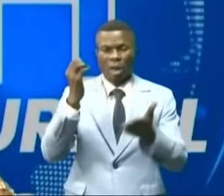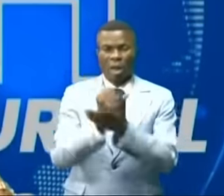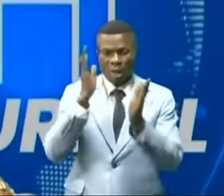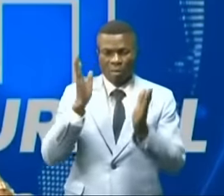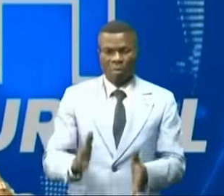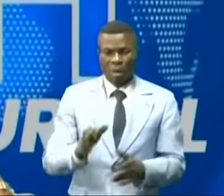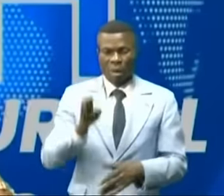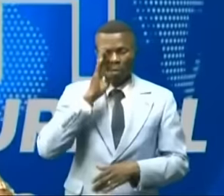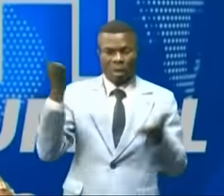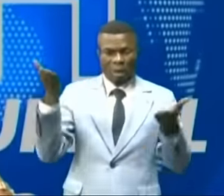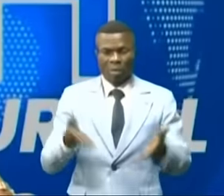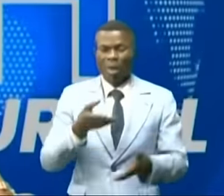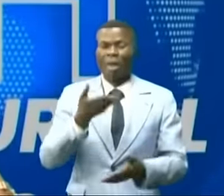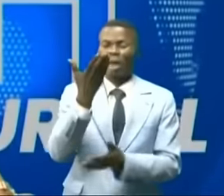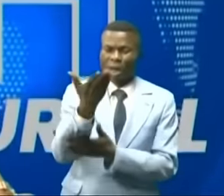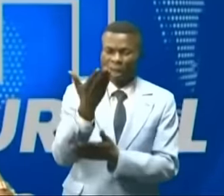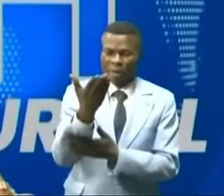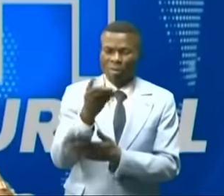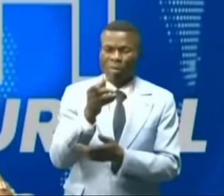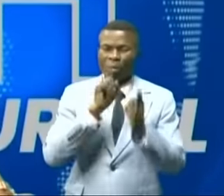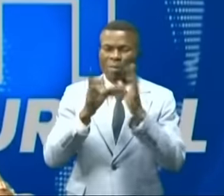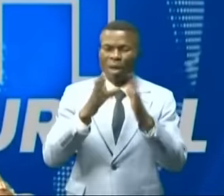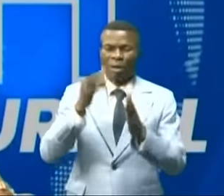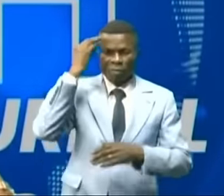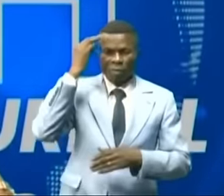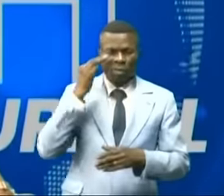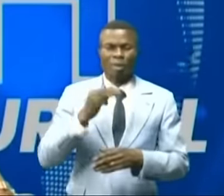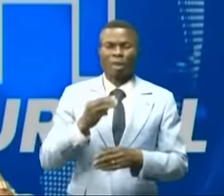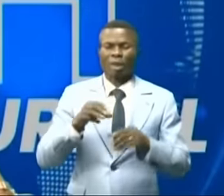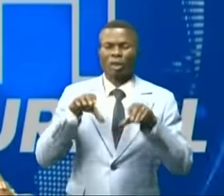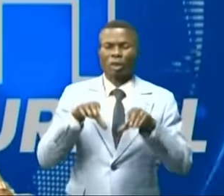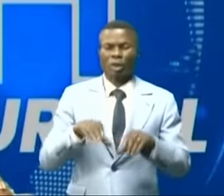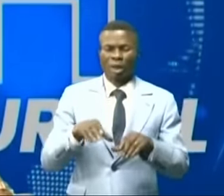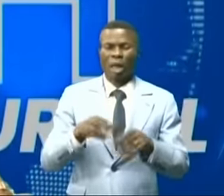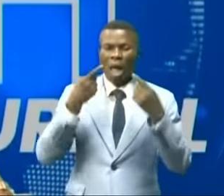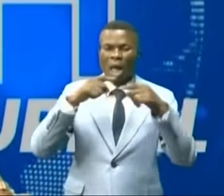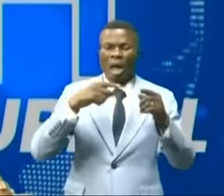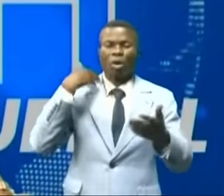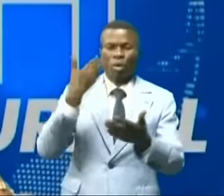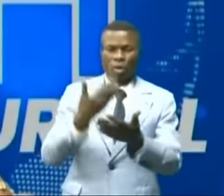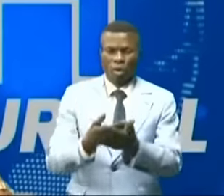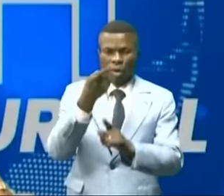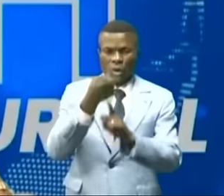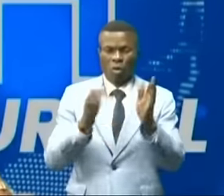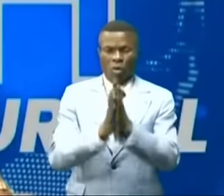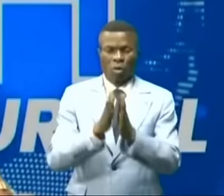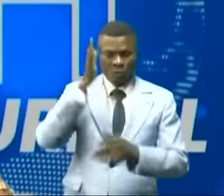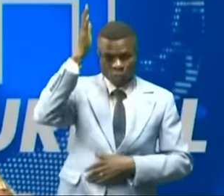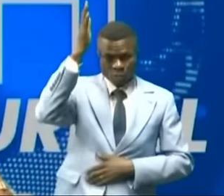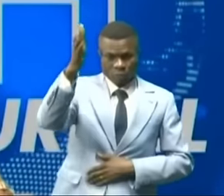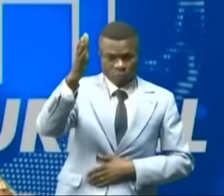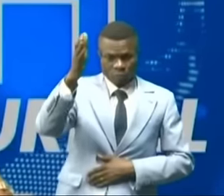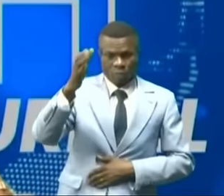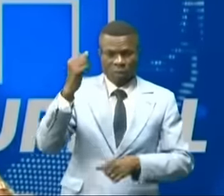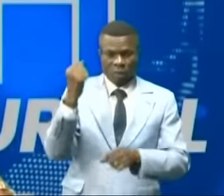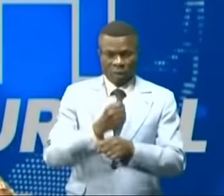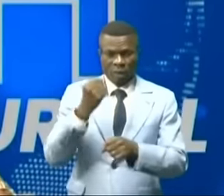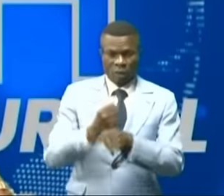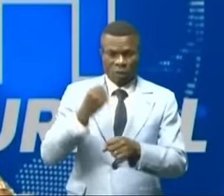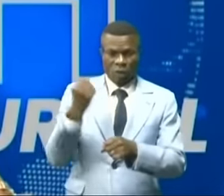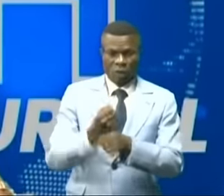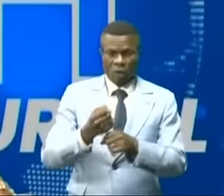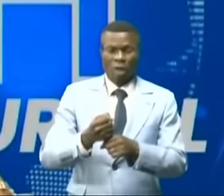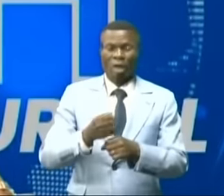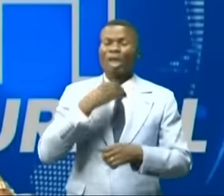l'ambassadrice belge accréditée en RDC qui a également annoncé l'arrivée en octobre prochain d'une mission des